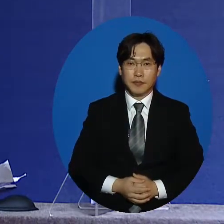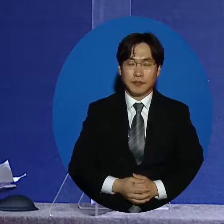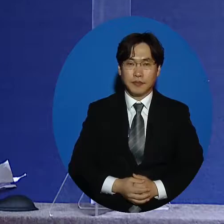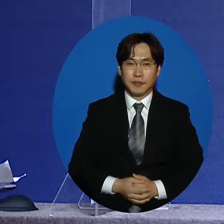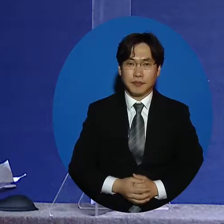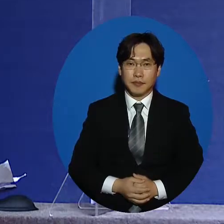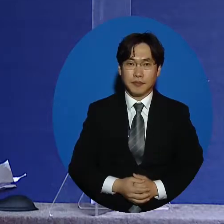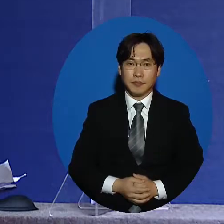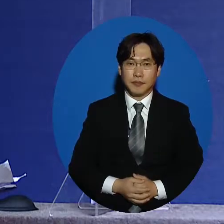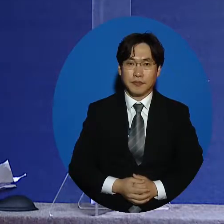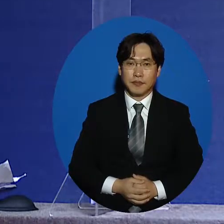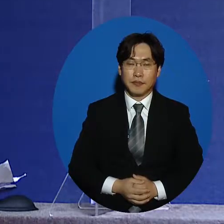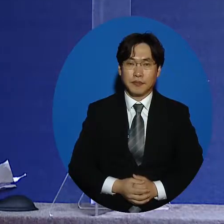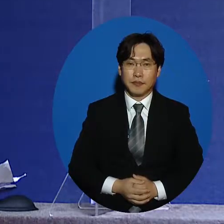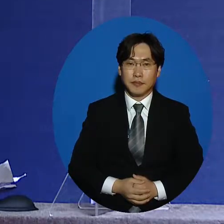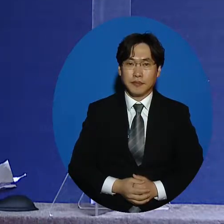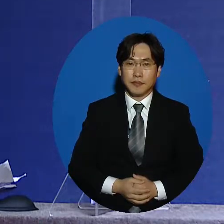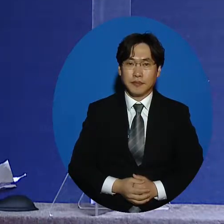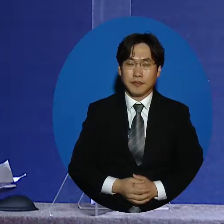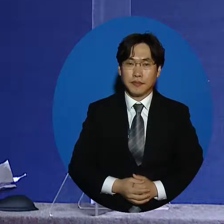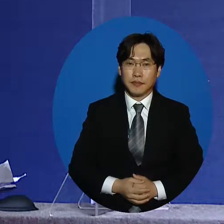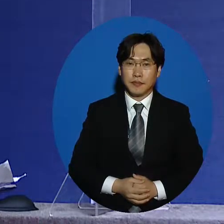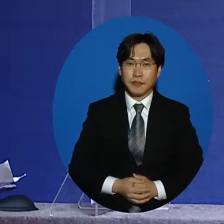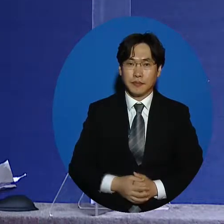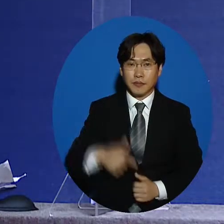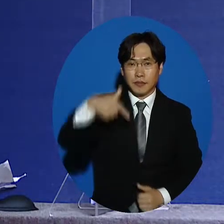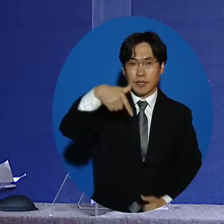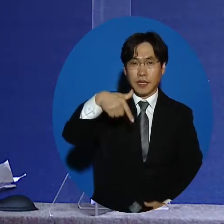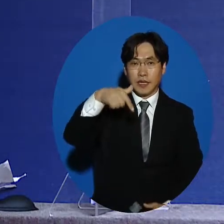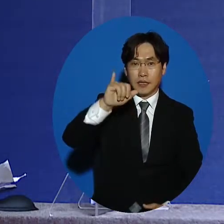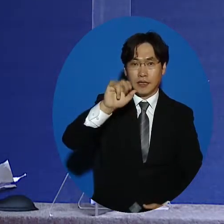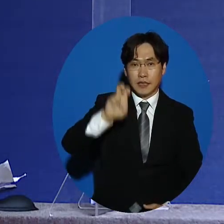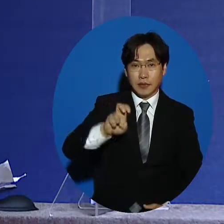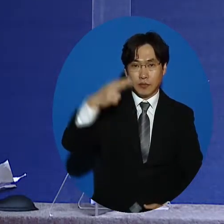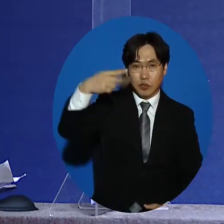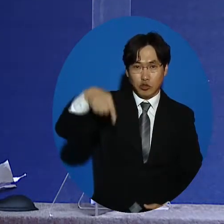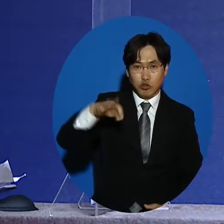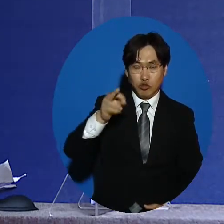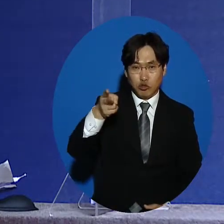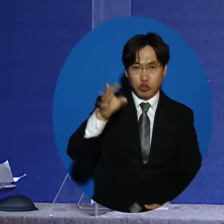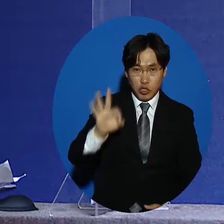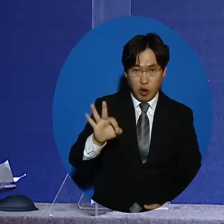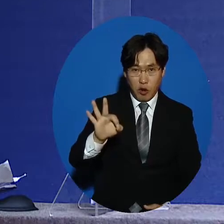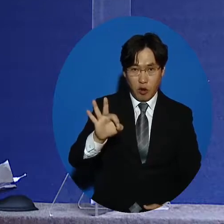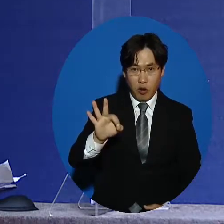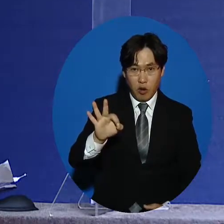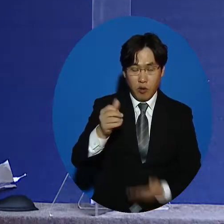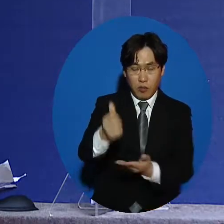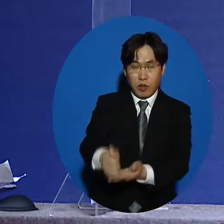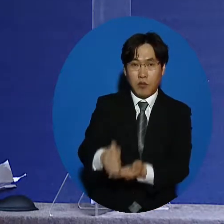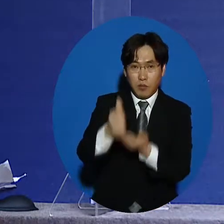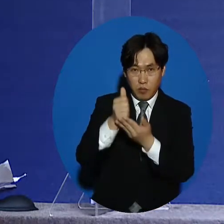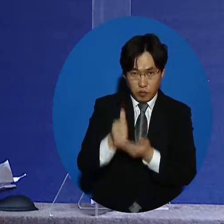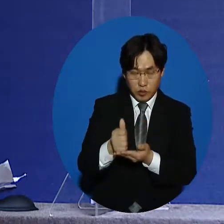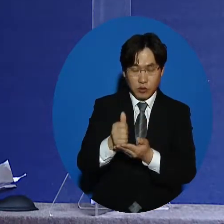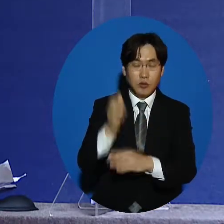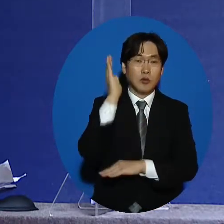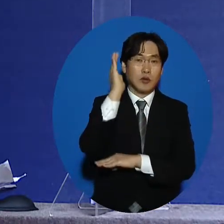됐으면 바랍니다. 그러면 우리 김두영 평생 장애인